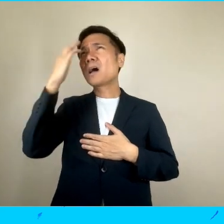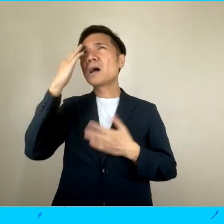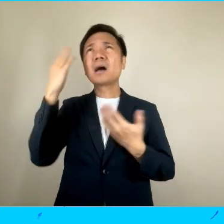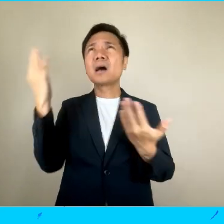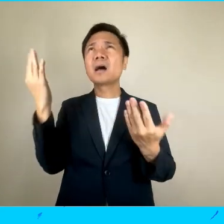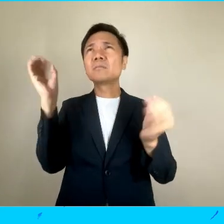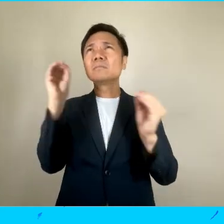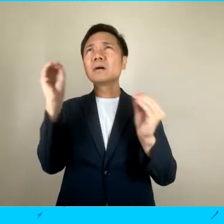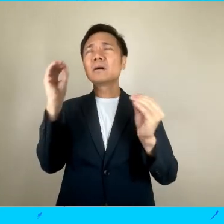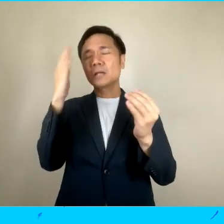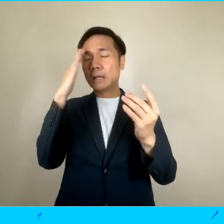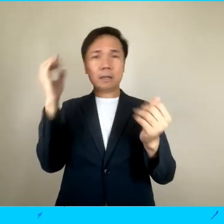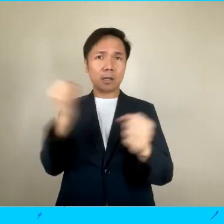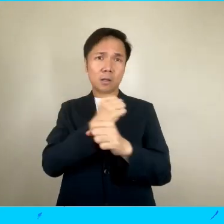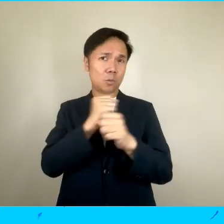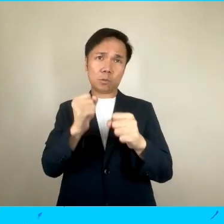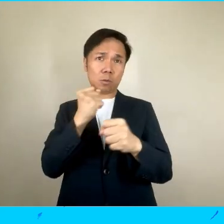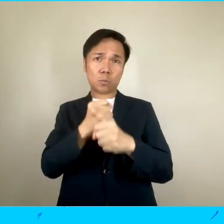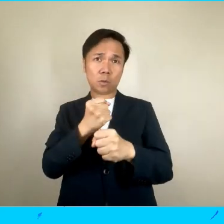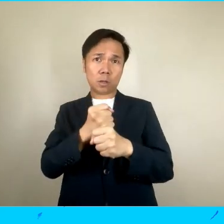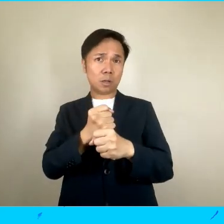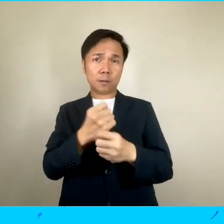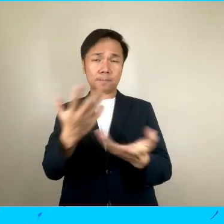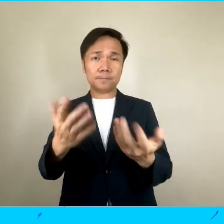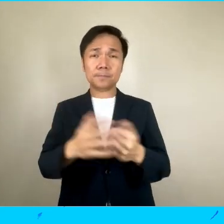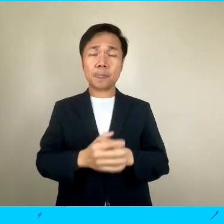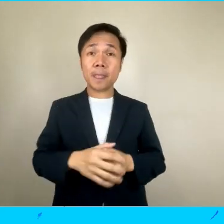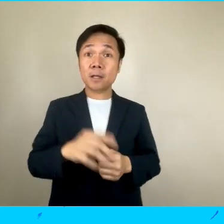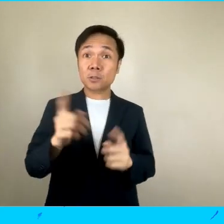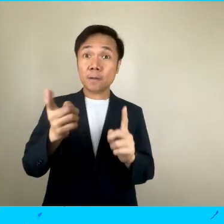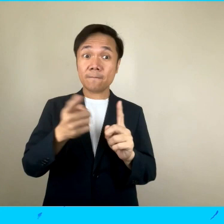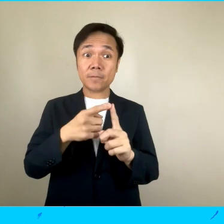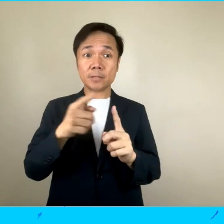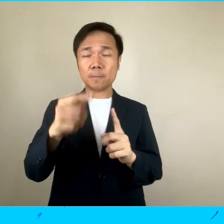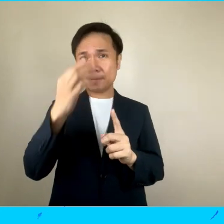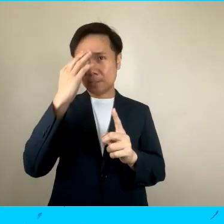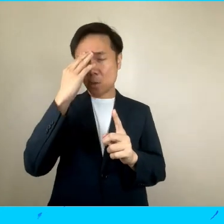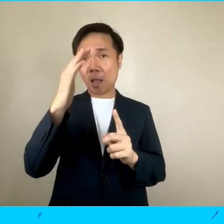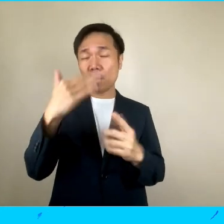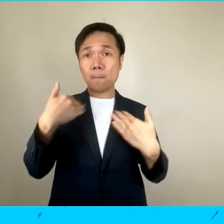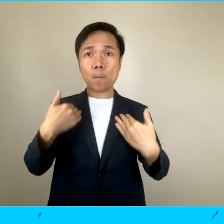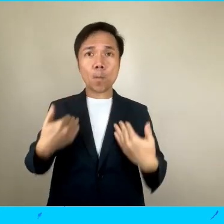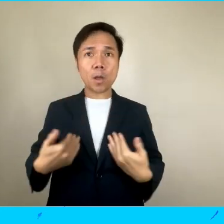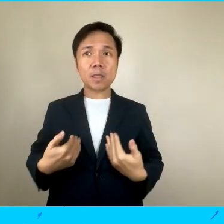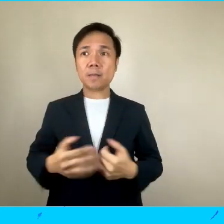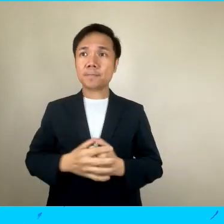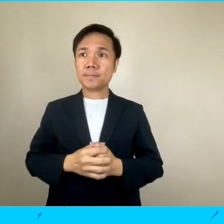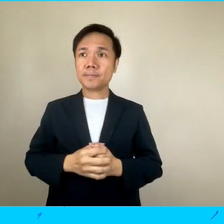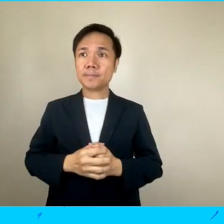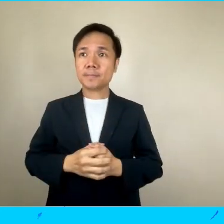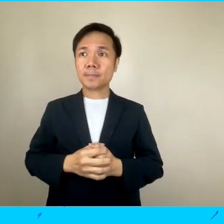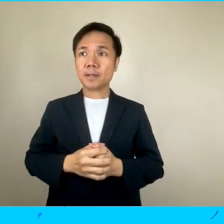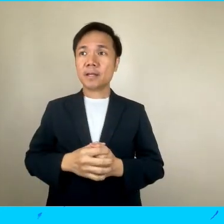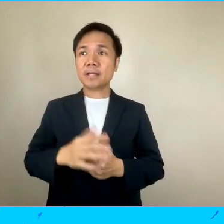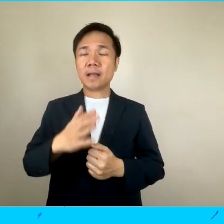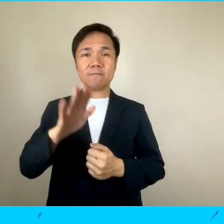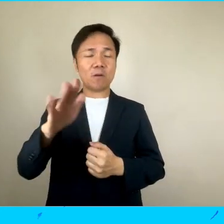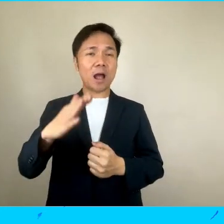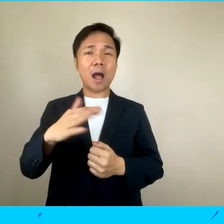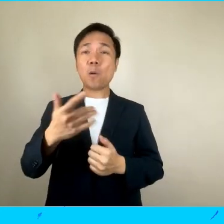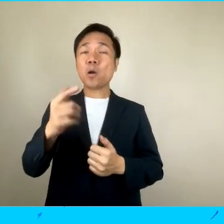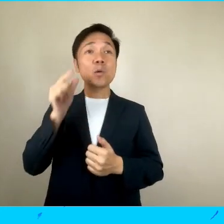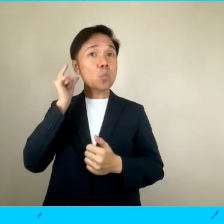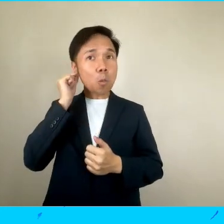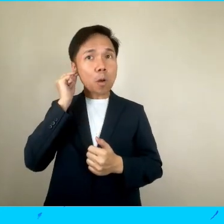est fatigué ou malade, mon corps est fatigué ou malade, donc il faut penser sur les jeunes